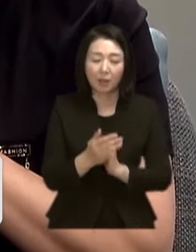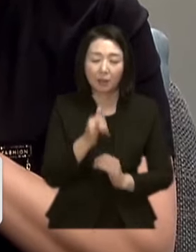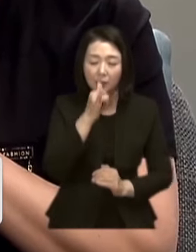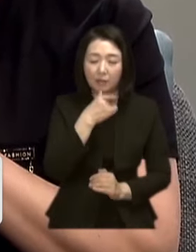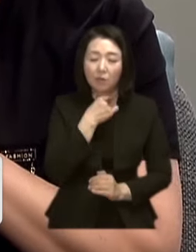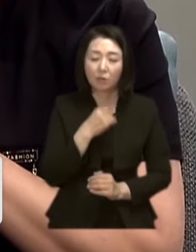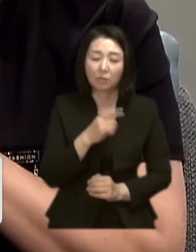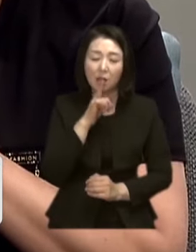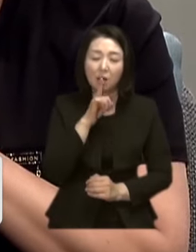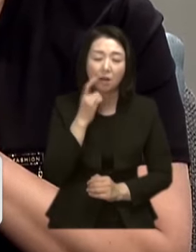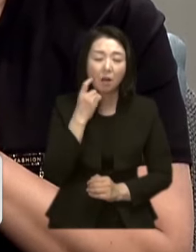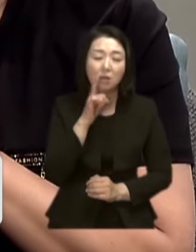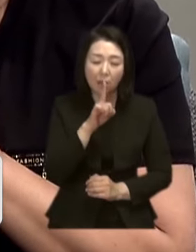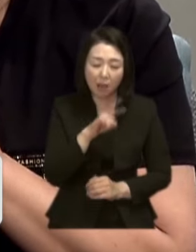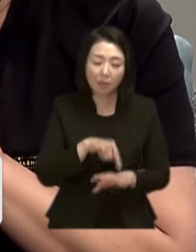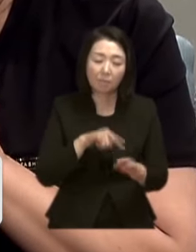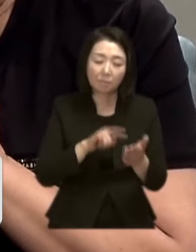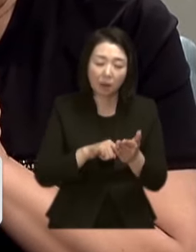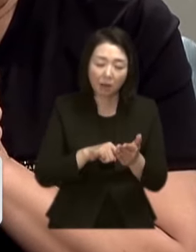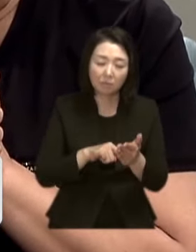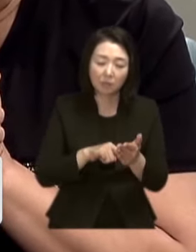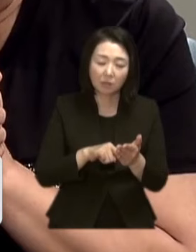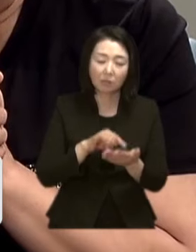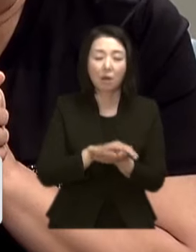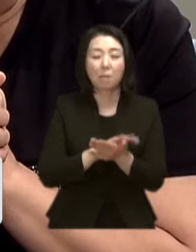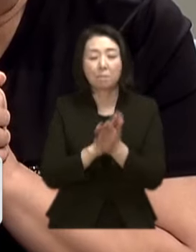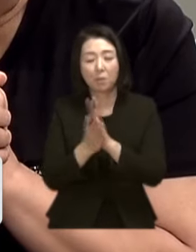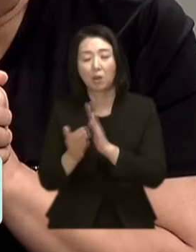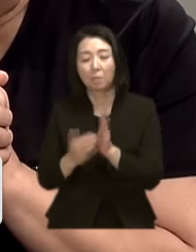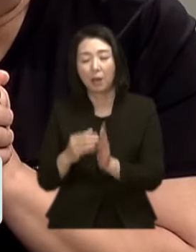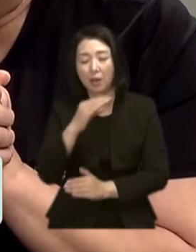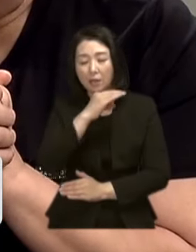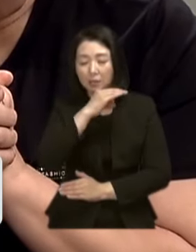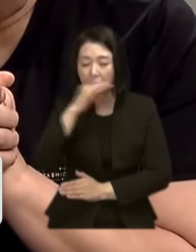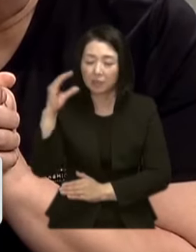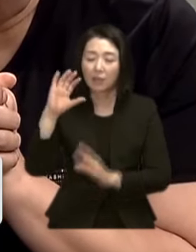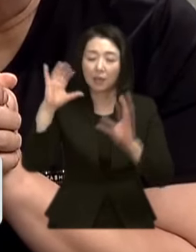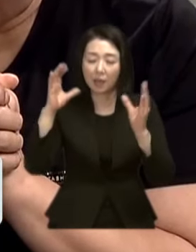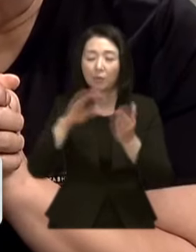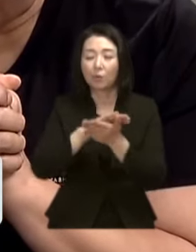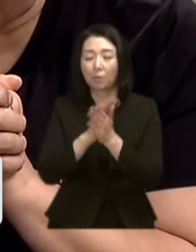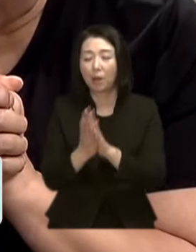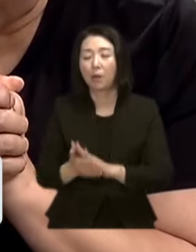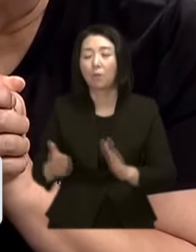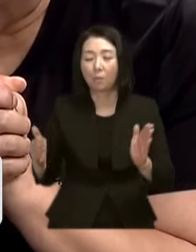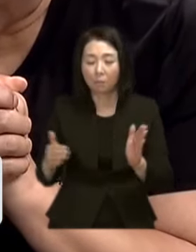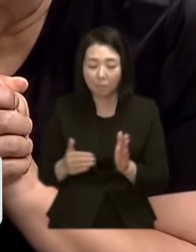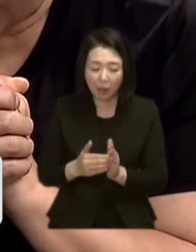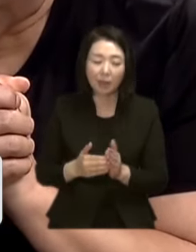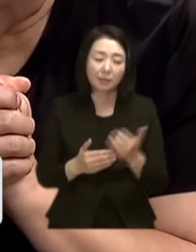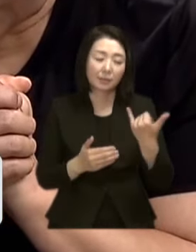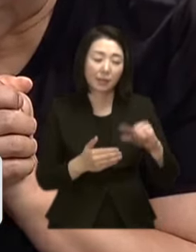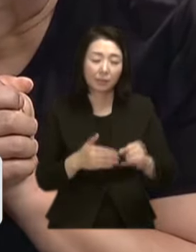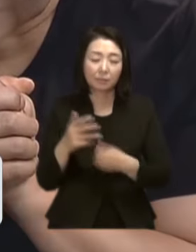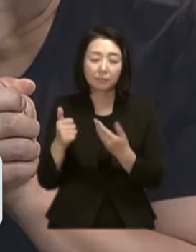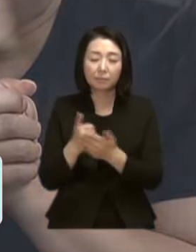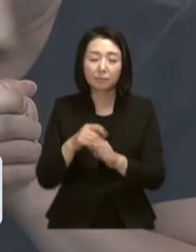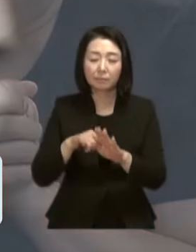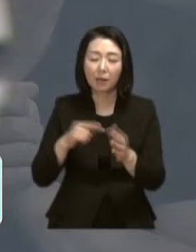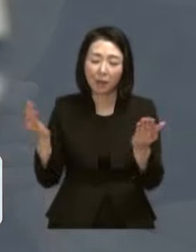아버지여, 거짓말하는 마음에서 하나님 진실하고 정직한 아이로 바꿔주셨사오니 하나님 아버지, 이 아이들이 정말로 주님의